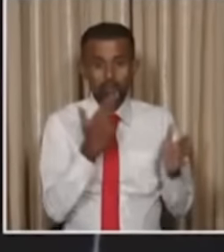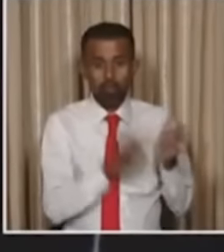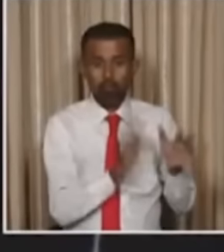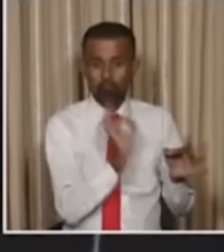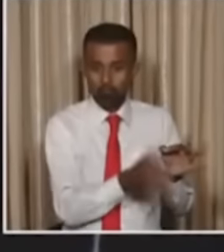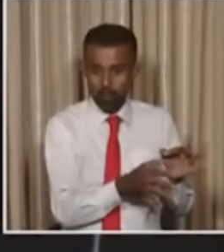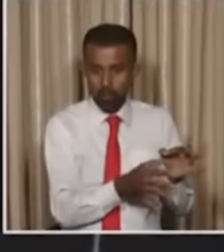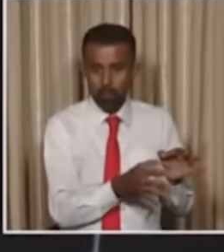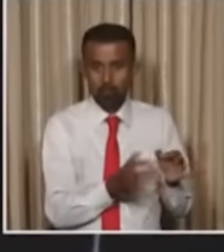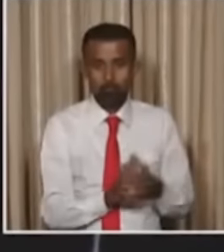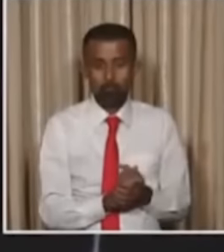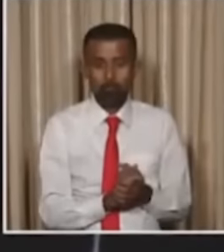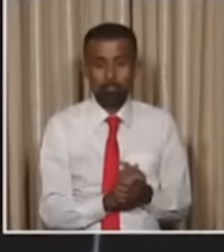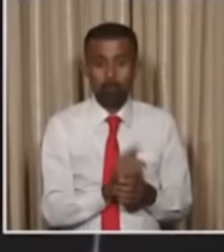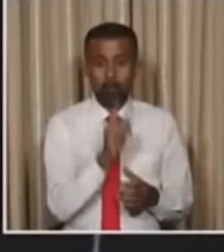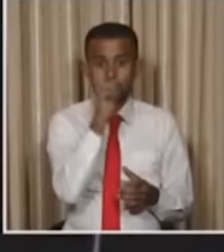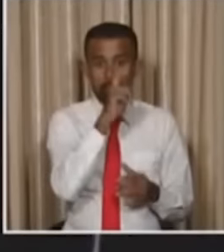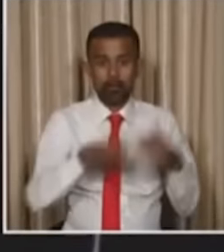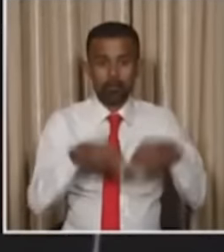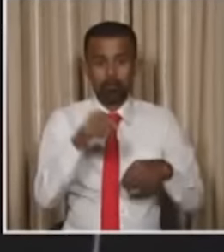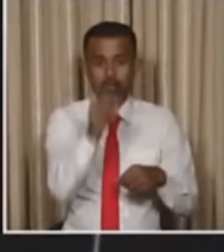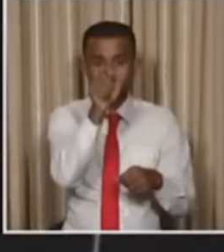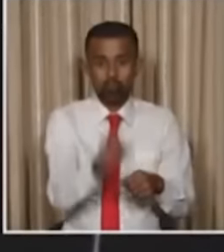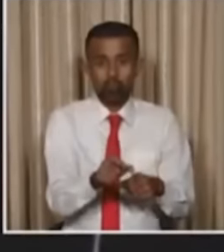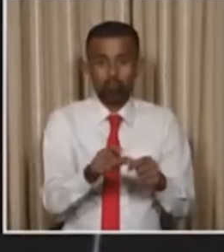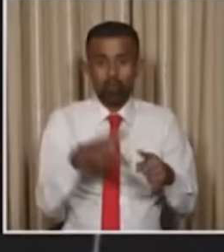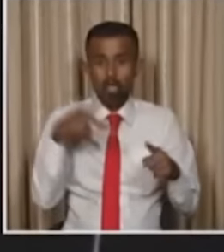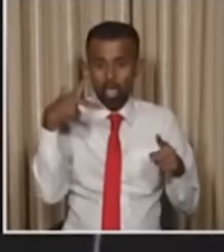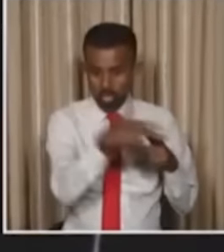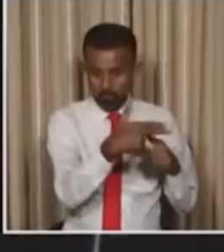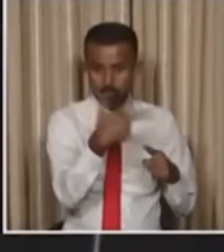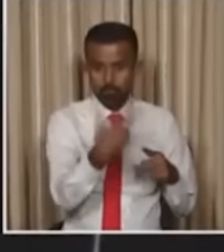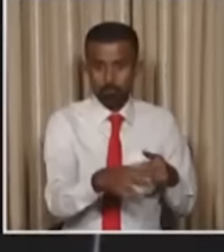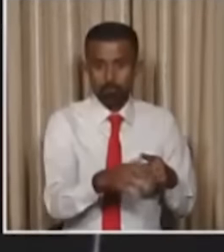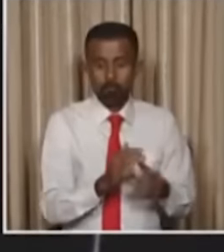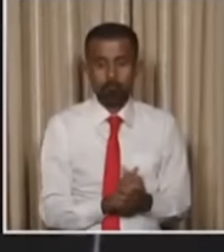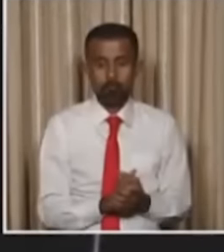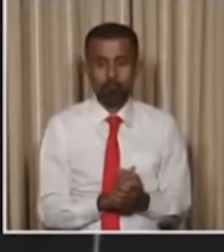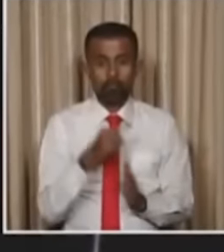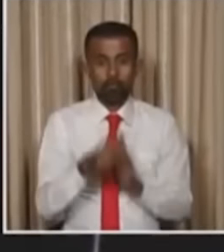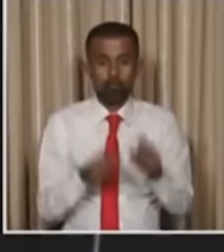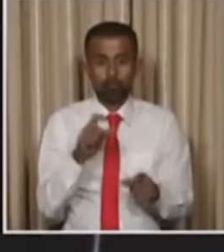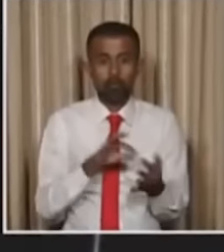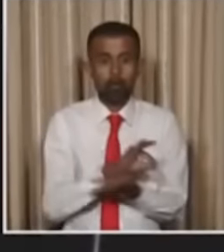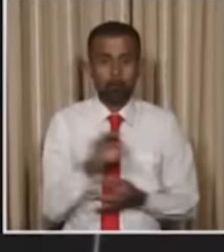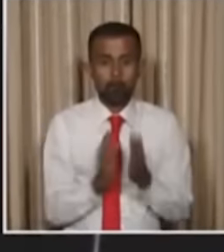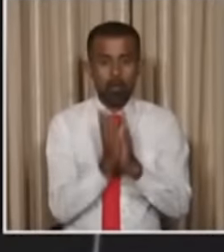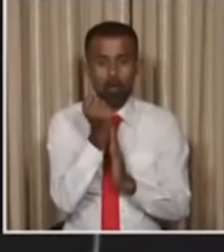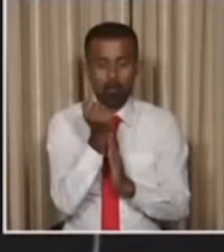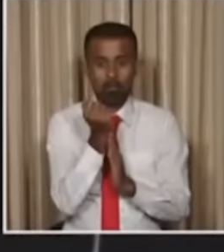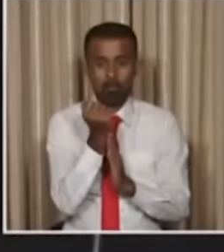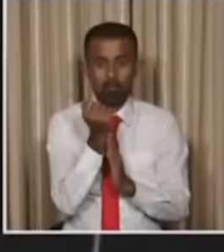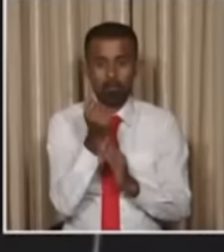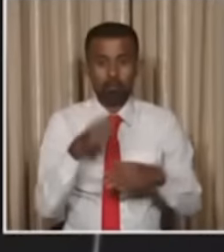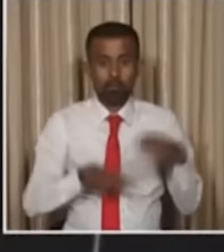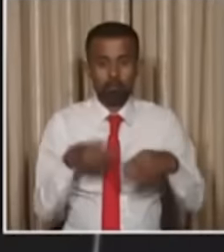එක හරි පළවෙනියට ඡන්දේ දාපු කෙනාගේ ඇඟිල්ල කැපුවා ඔබතුමියලගේ පක්ෂය මෙරටේ මිනිස්සුන්ගේ ප්‍රජාතන්ත්‍රවාදී අයිතිය